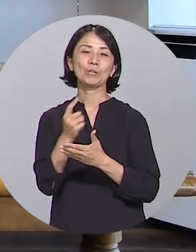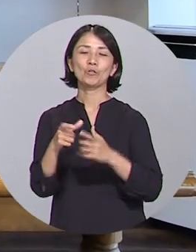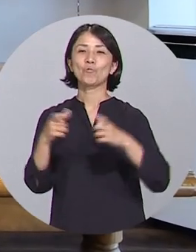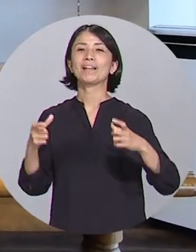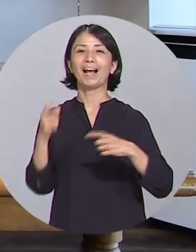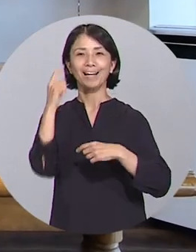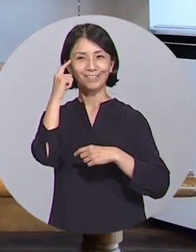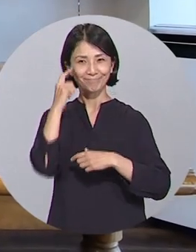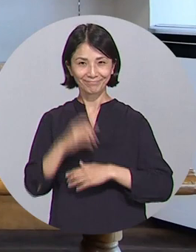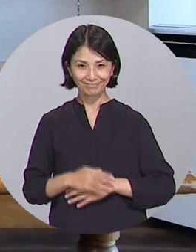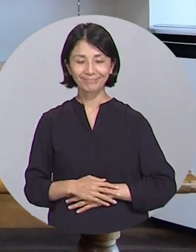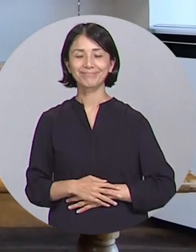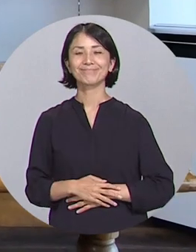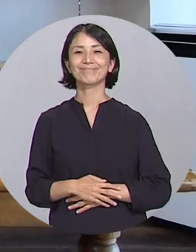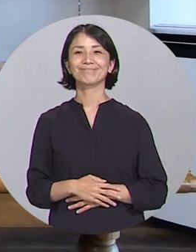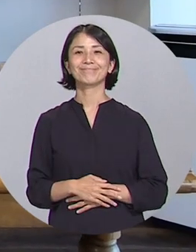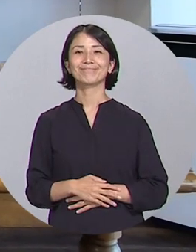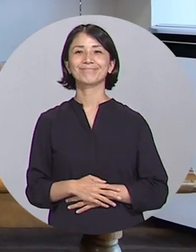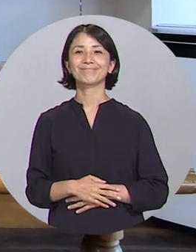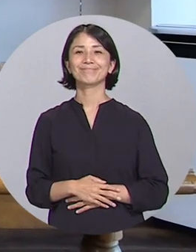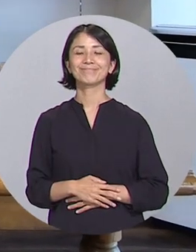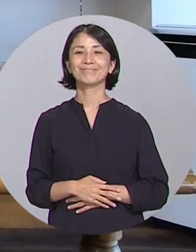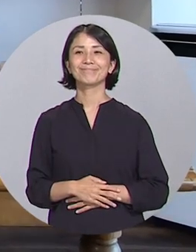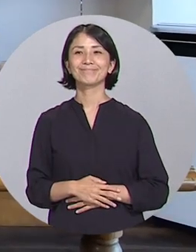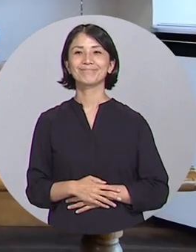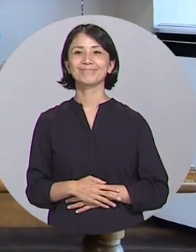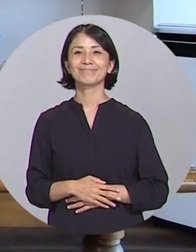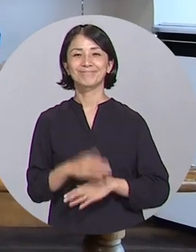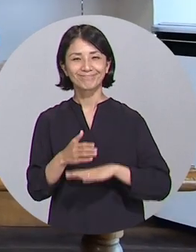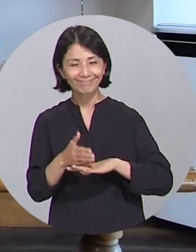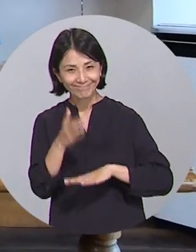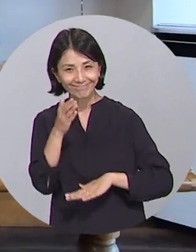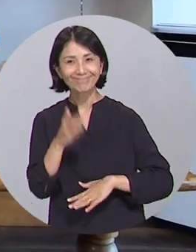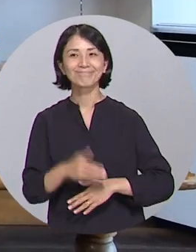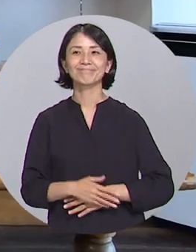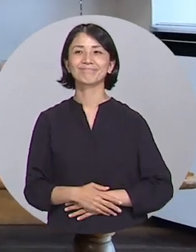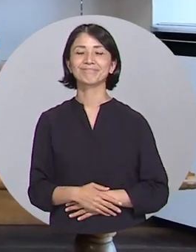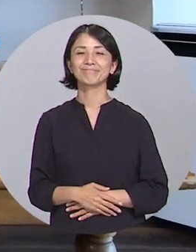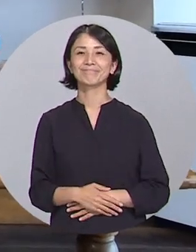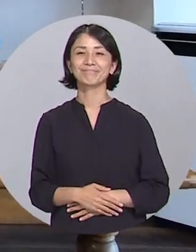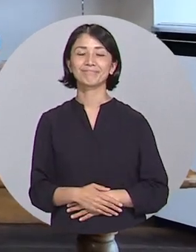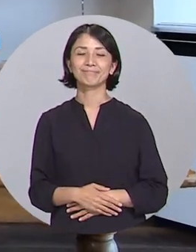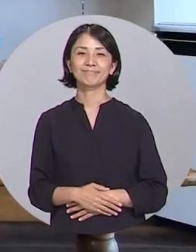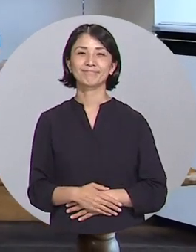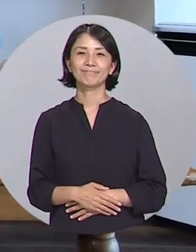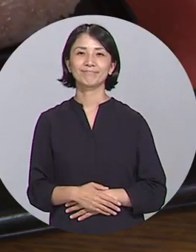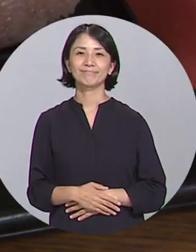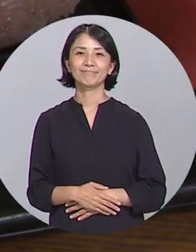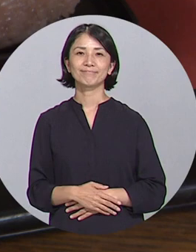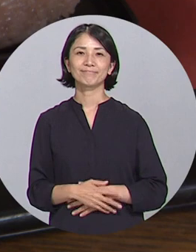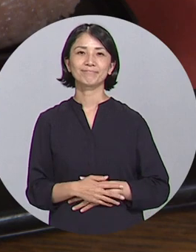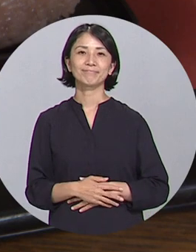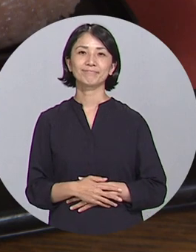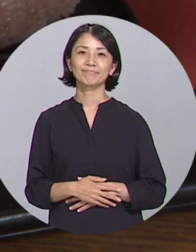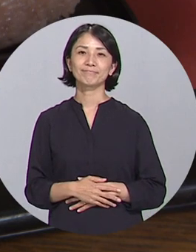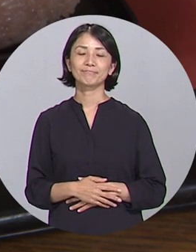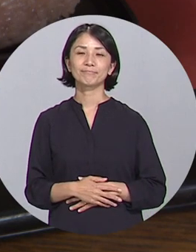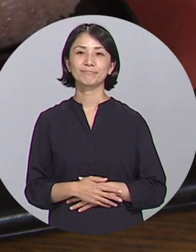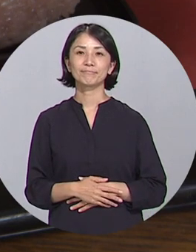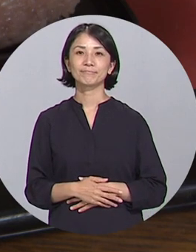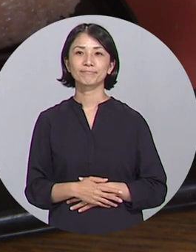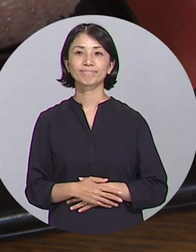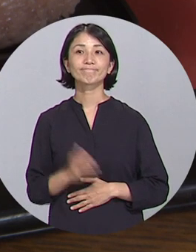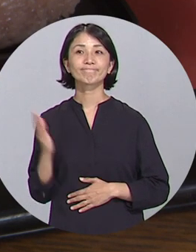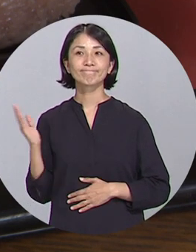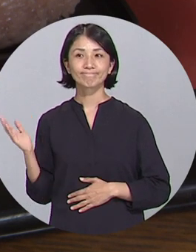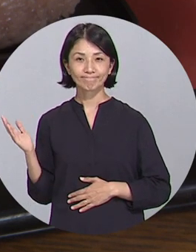ンが増えたことで、はい、ありがとうございます。 いやいや、こちらこそということでありがとうございます 伊賀